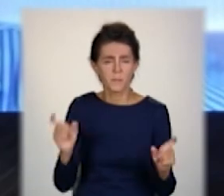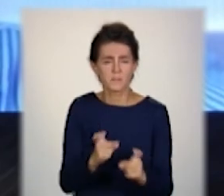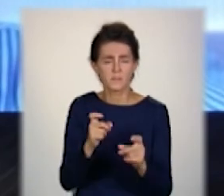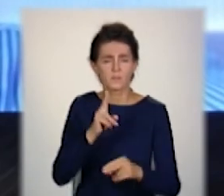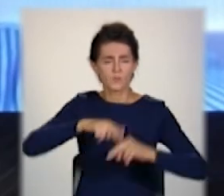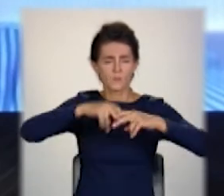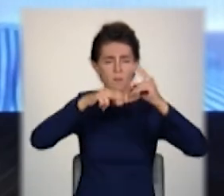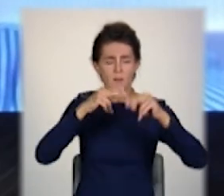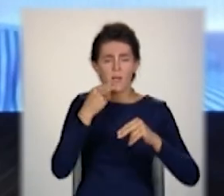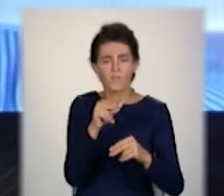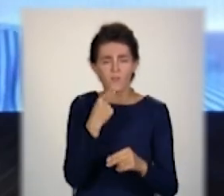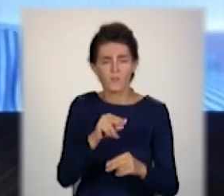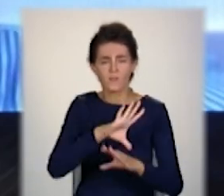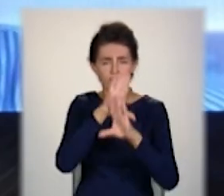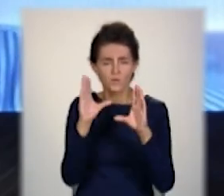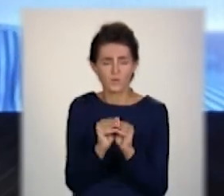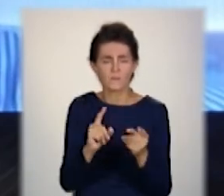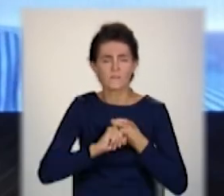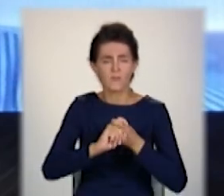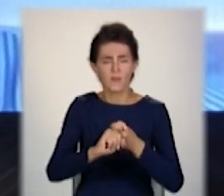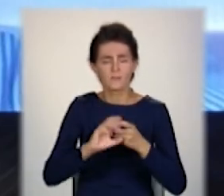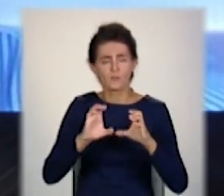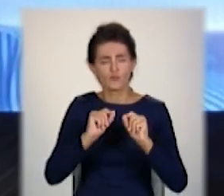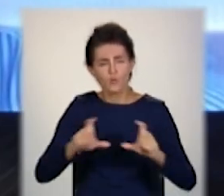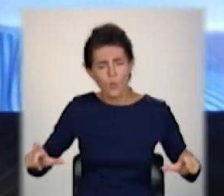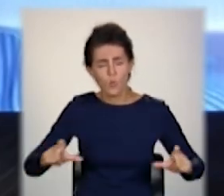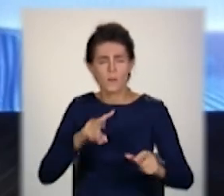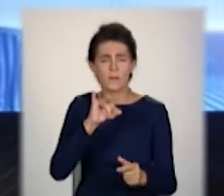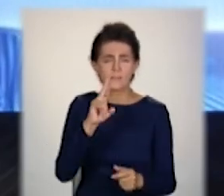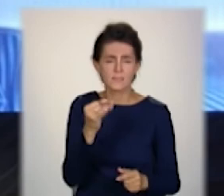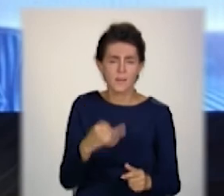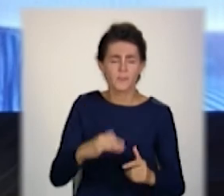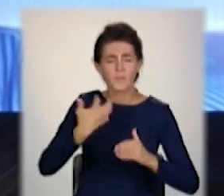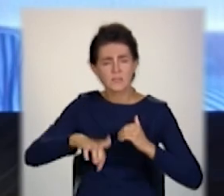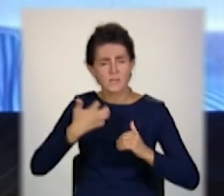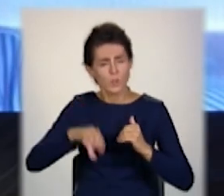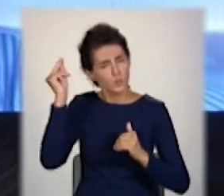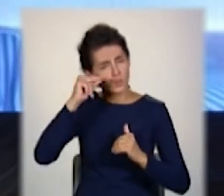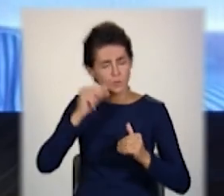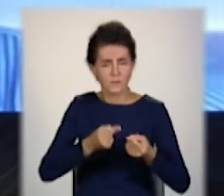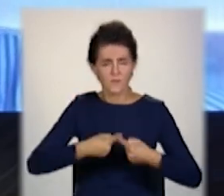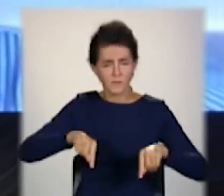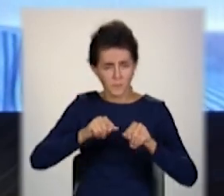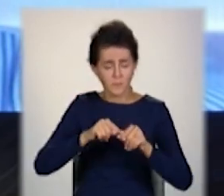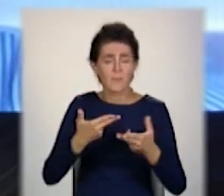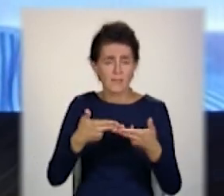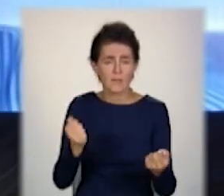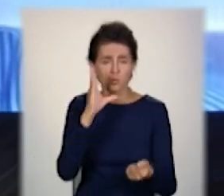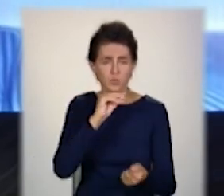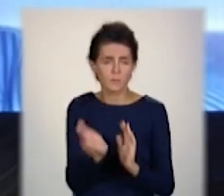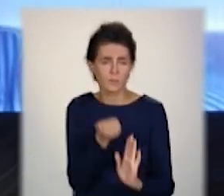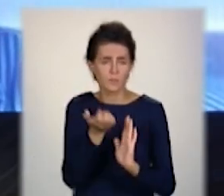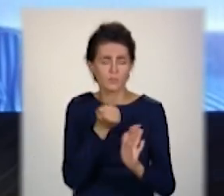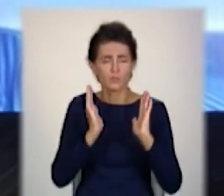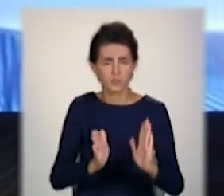і ефективних взаємозв'язів зі школами, з ліцеями, зі середніми учебними заведеннями, звісно, успіху добитися буде